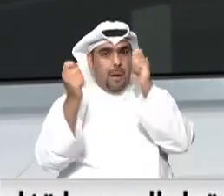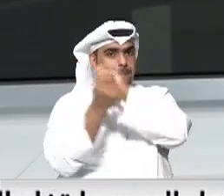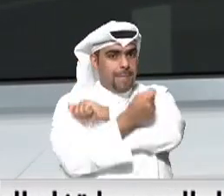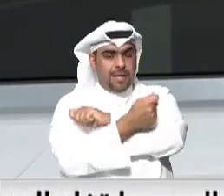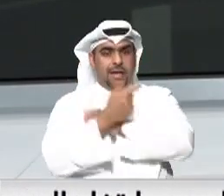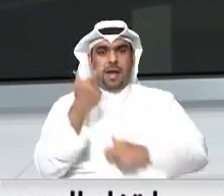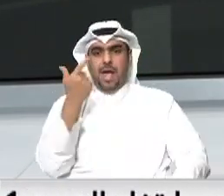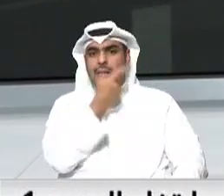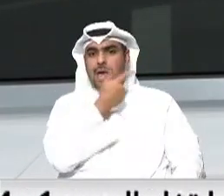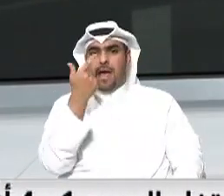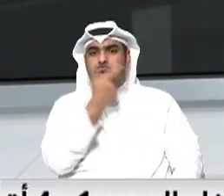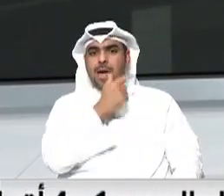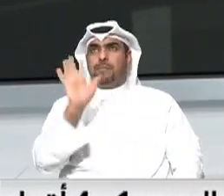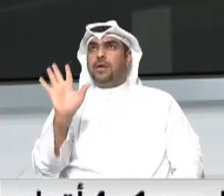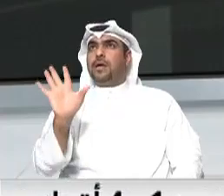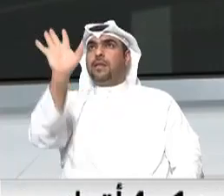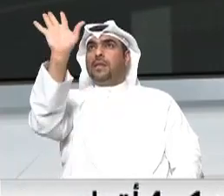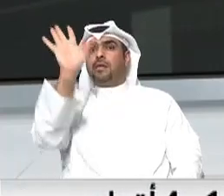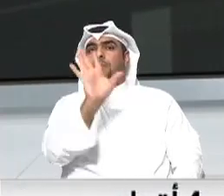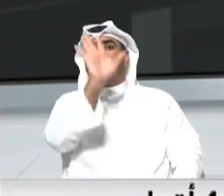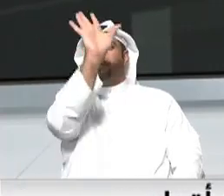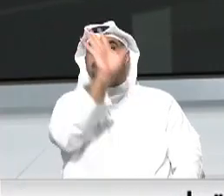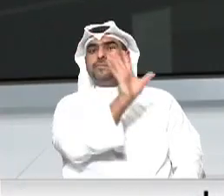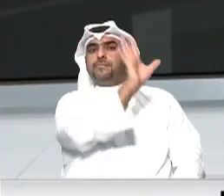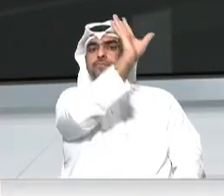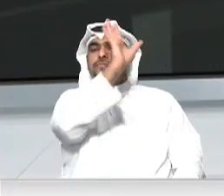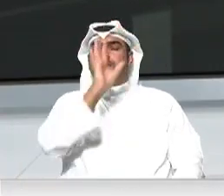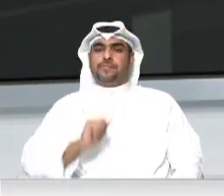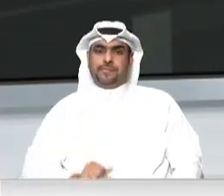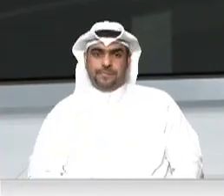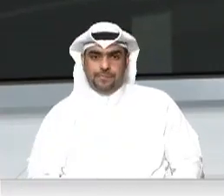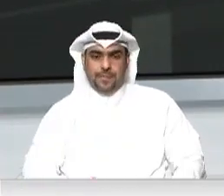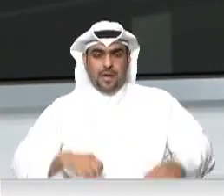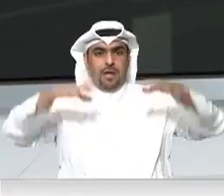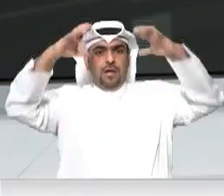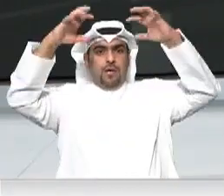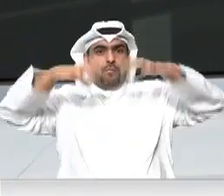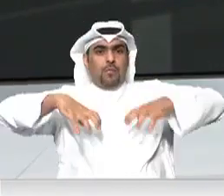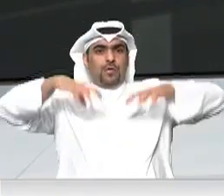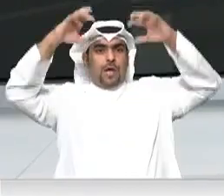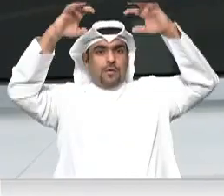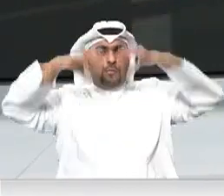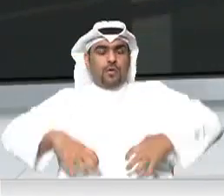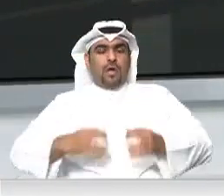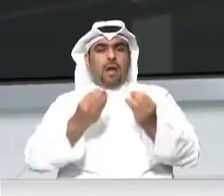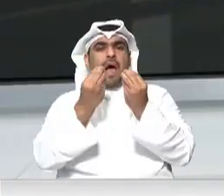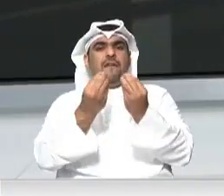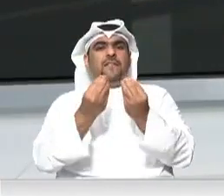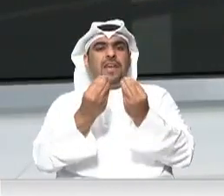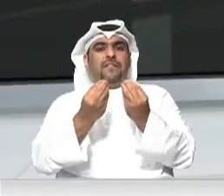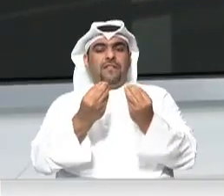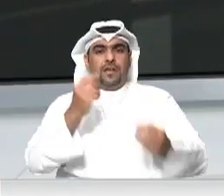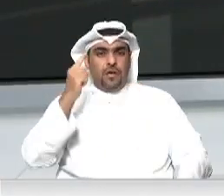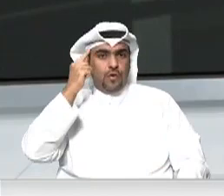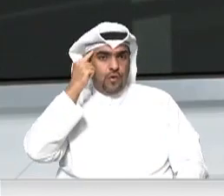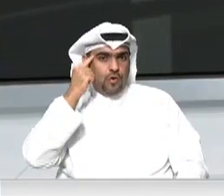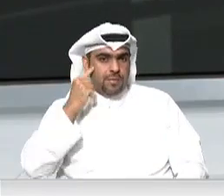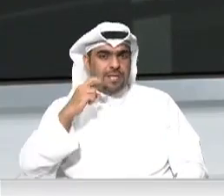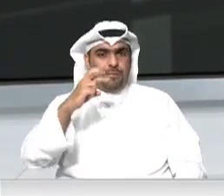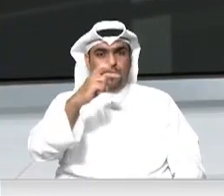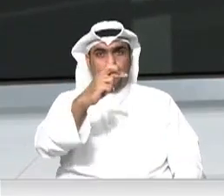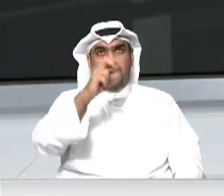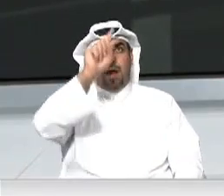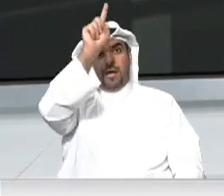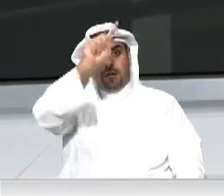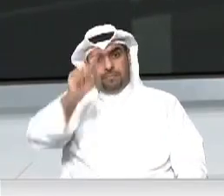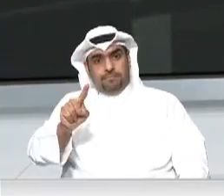السحب المتوسطه والمنخفضه في يوم السبت فرص في امطار متفرقه في يومي السبت والاحد قد تكون رعديه خاصه في